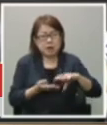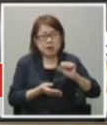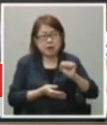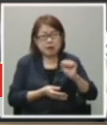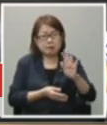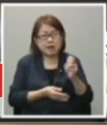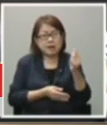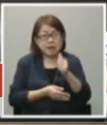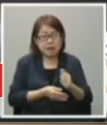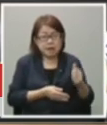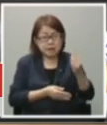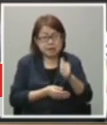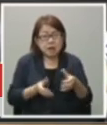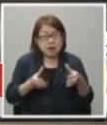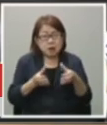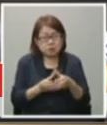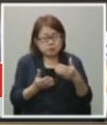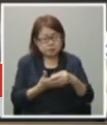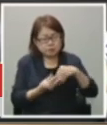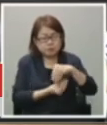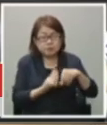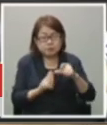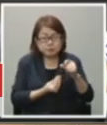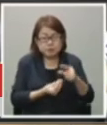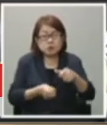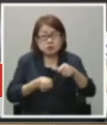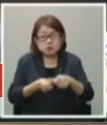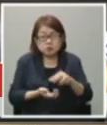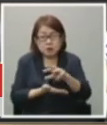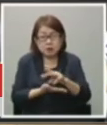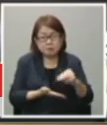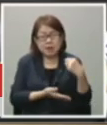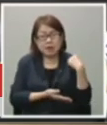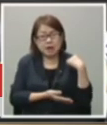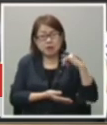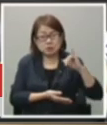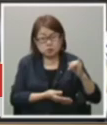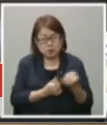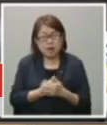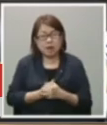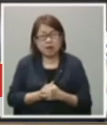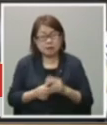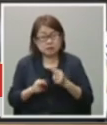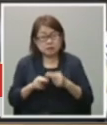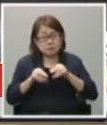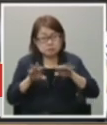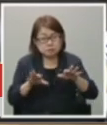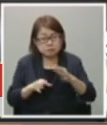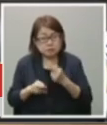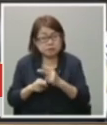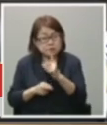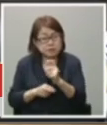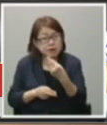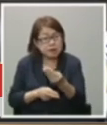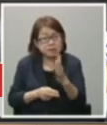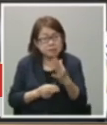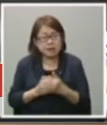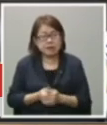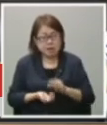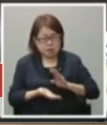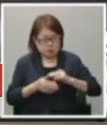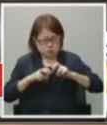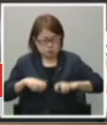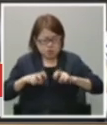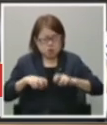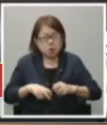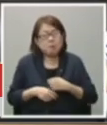ณะเศรษฐศาสตร์มหาวิทยาลัยจุฬาลงกรณ์ไม่เสียหายครับท่านได้วิเคราะห์วิจัยมาว่าในเมืองไทยเดี๋ยวนี้ครับมีสถา